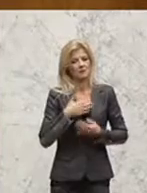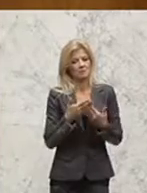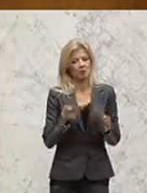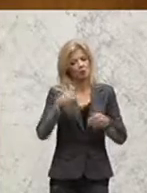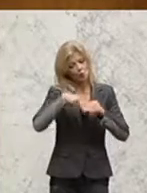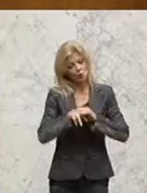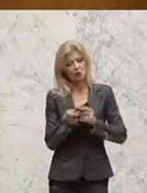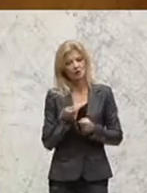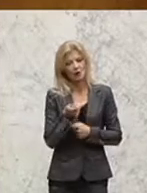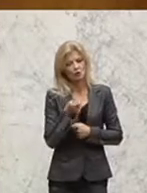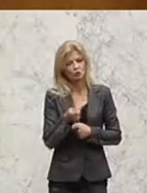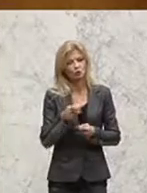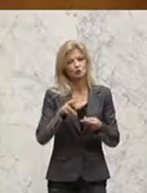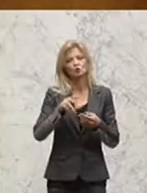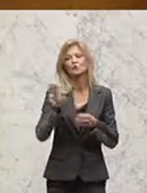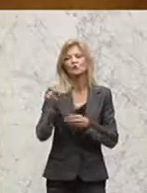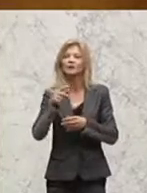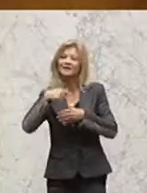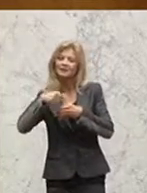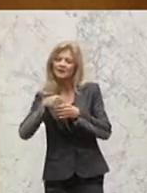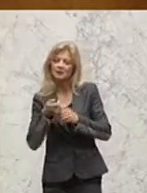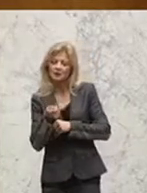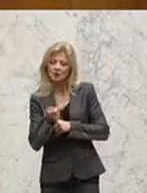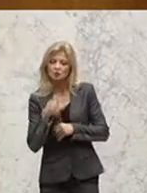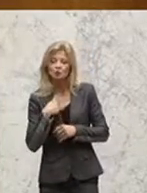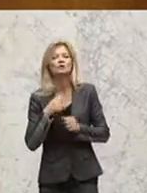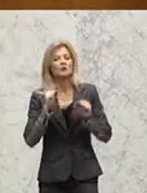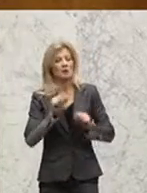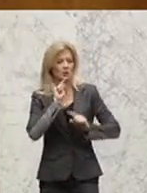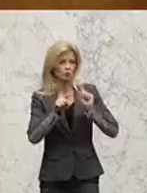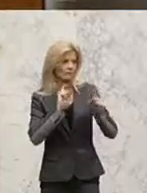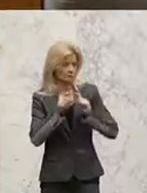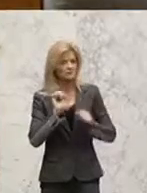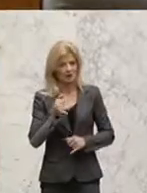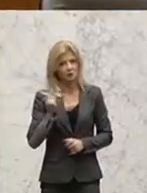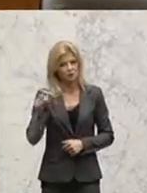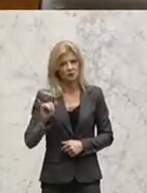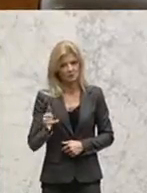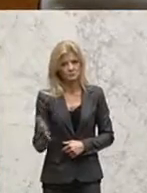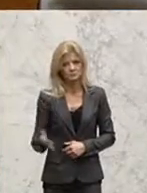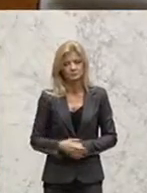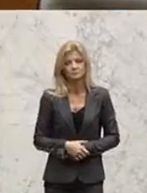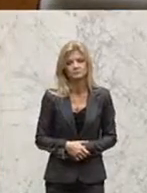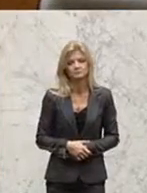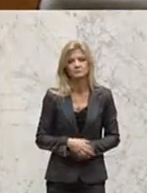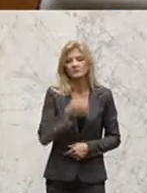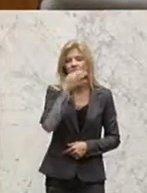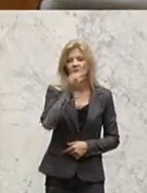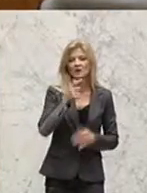Unterausschuss des Innenausschusses hier entsprechend Auskunft zu geben. Frage 7.